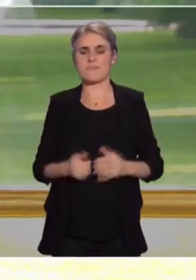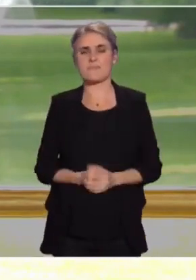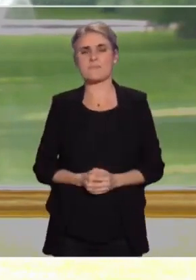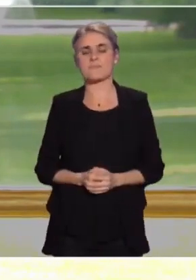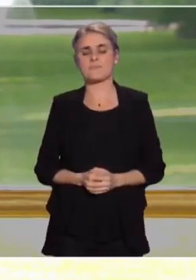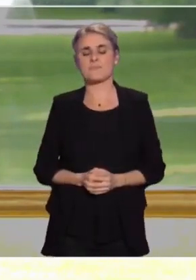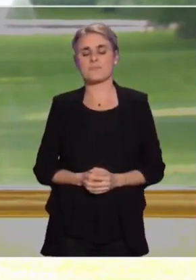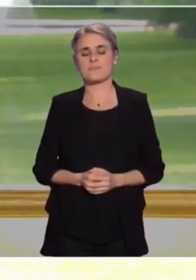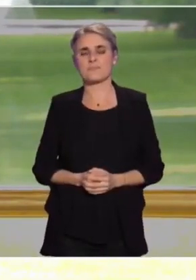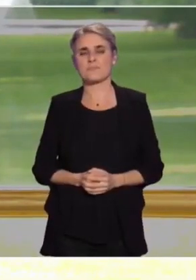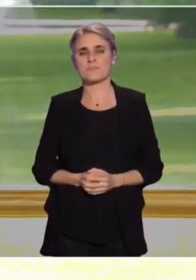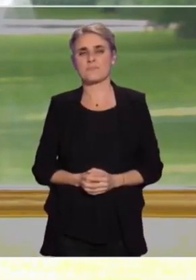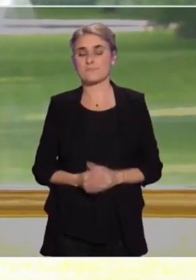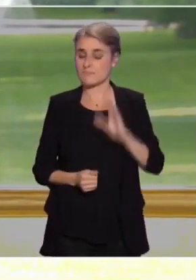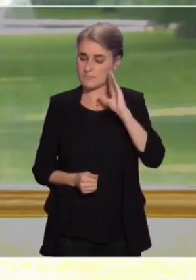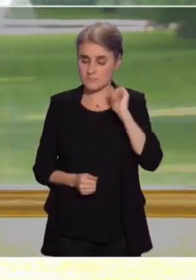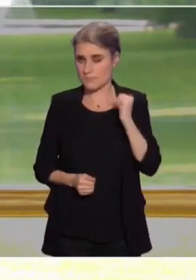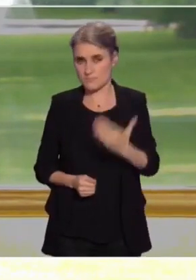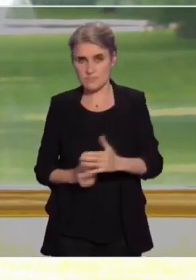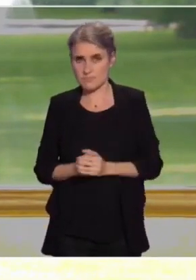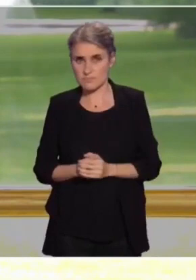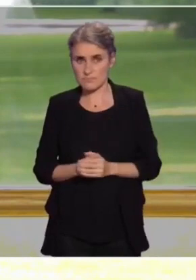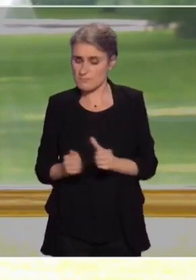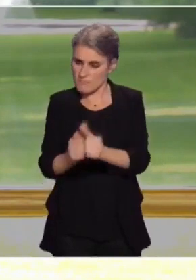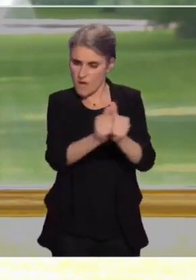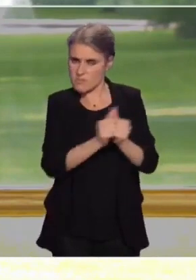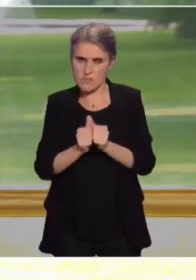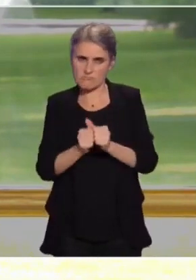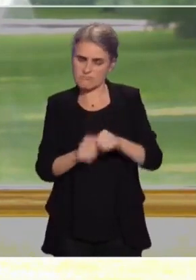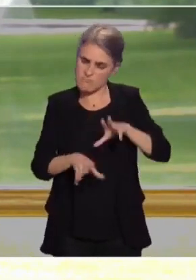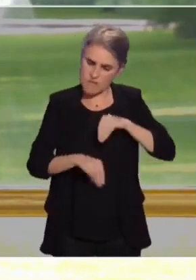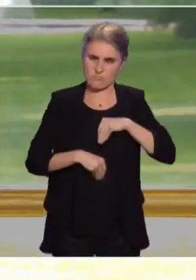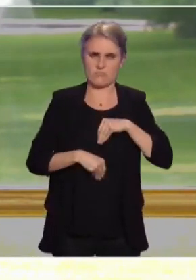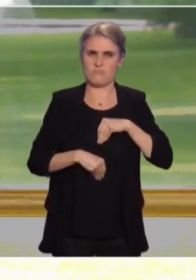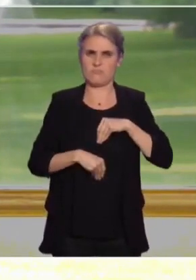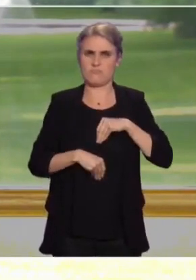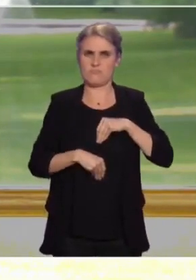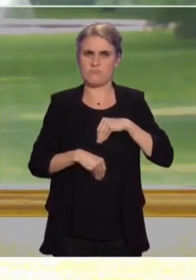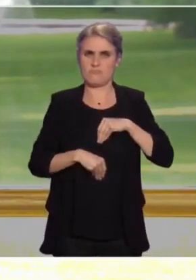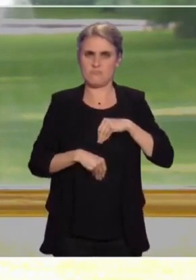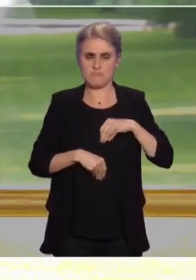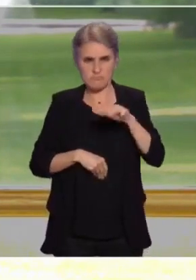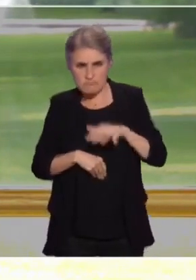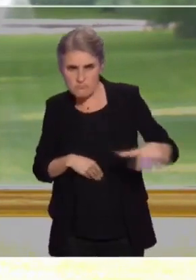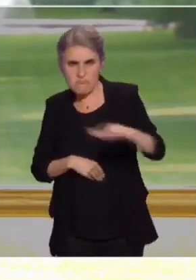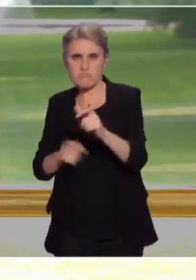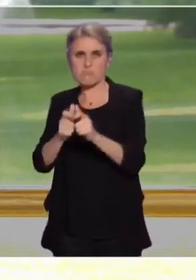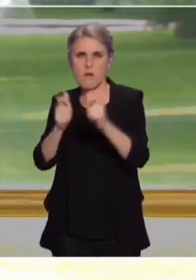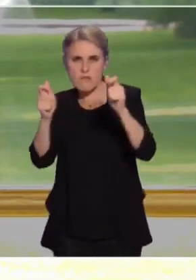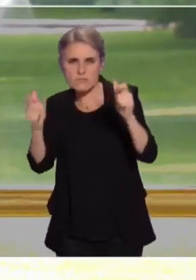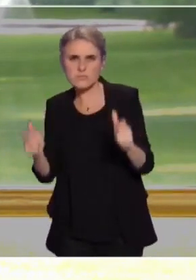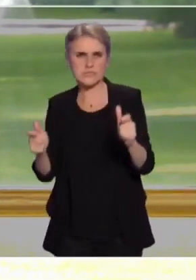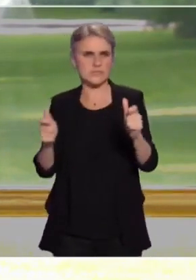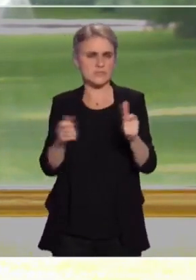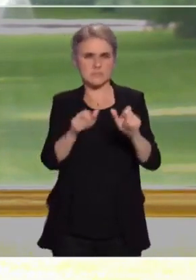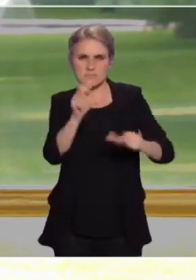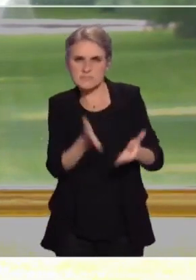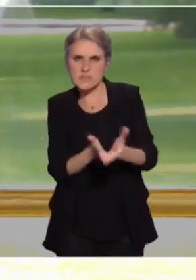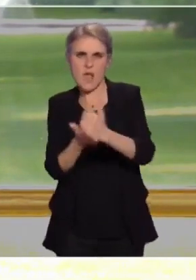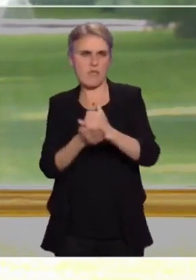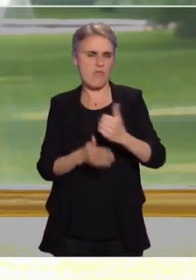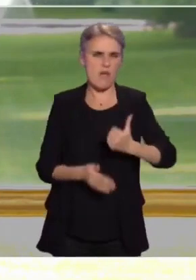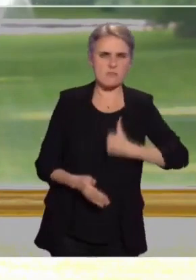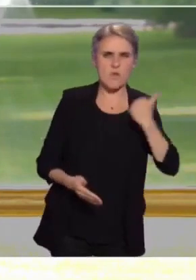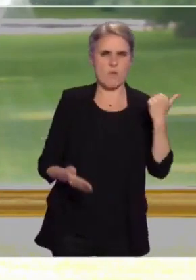j'assumerai avec vous avec toutes les forces de notre pays avec le tissu de nos entreprises avec nos salariés comme des